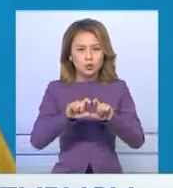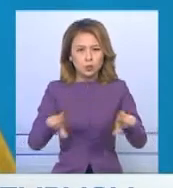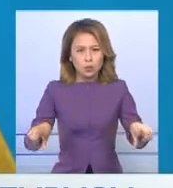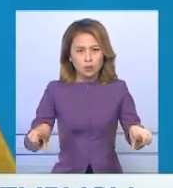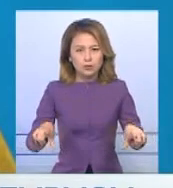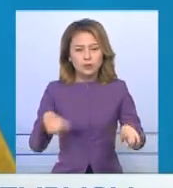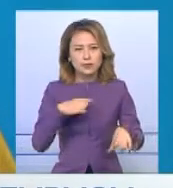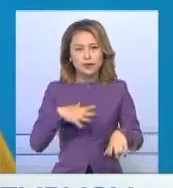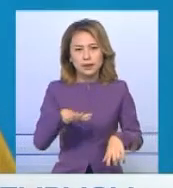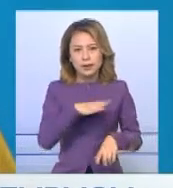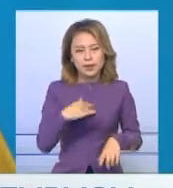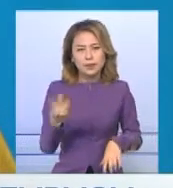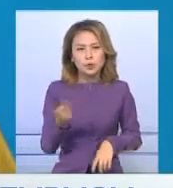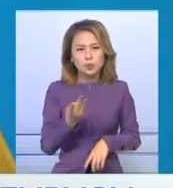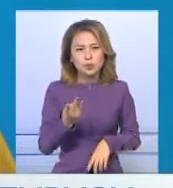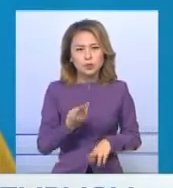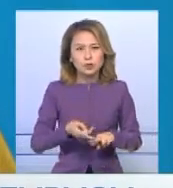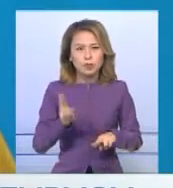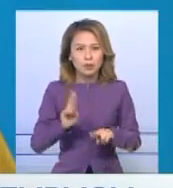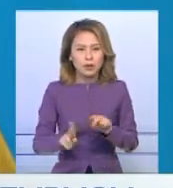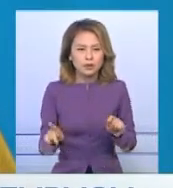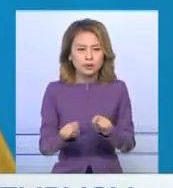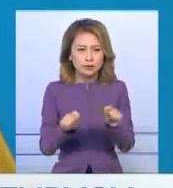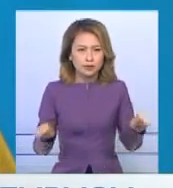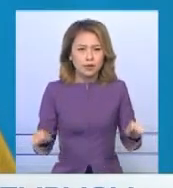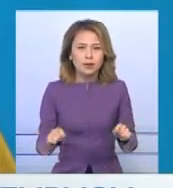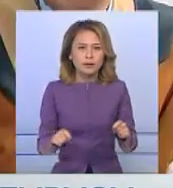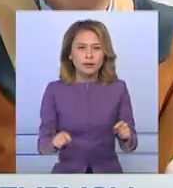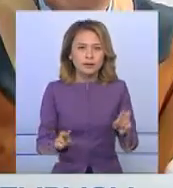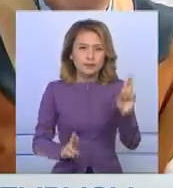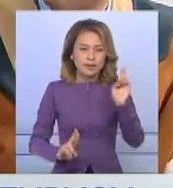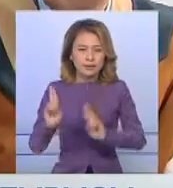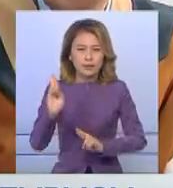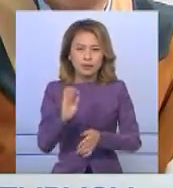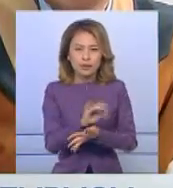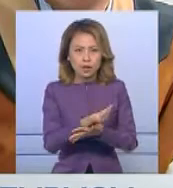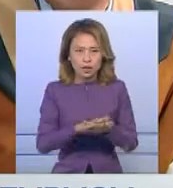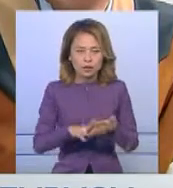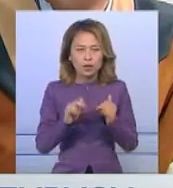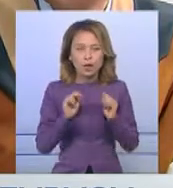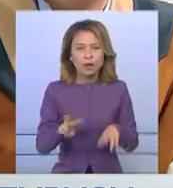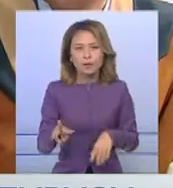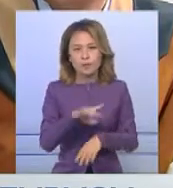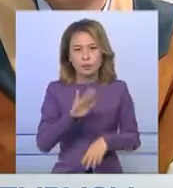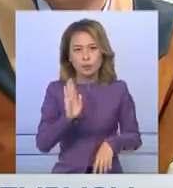нам необходимо актуализировать их стратегии дальше, как мы будем работать.